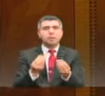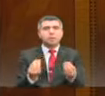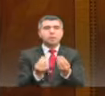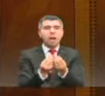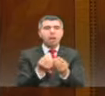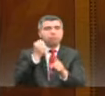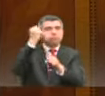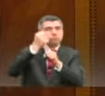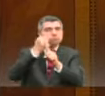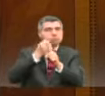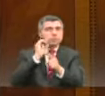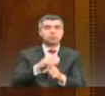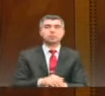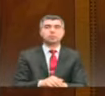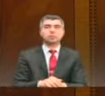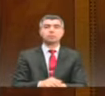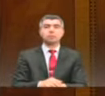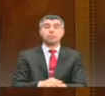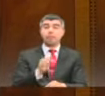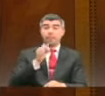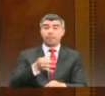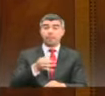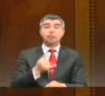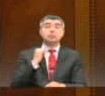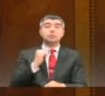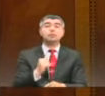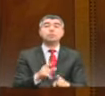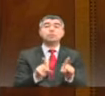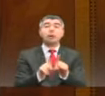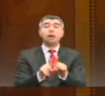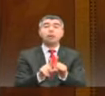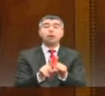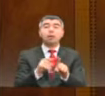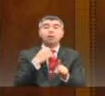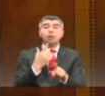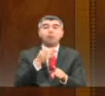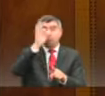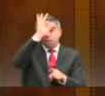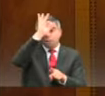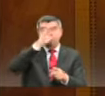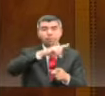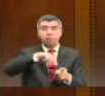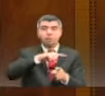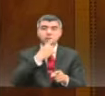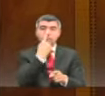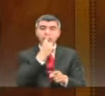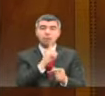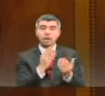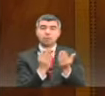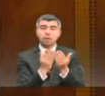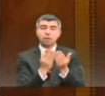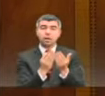الإصلاح. دال، ضمان محاربة فعالة للأمية وتقديم الدعم